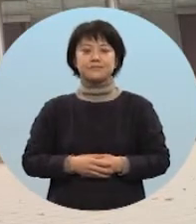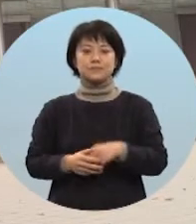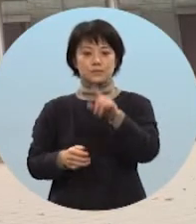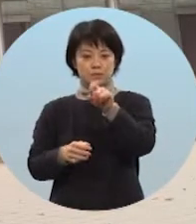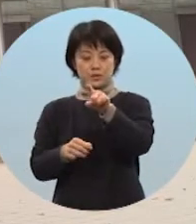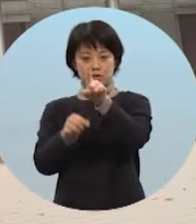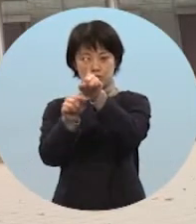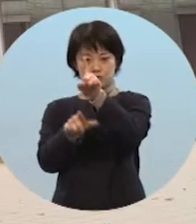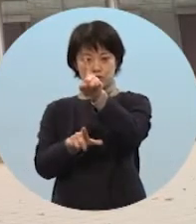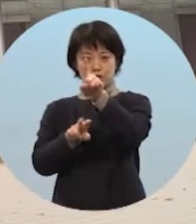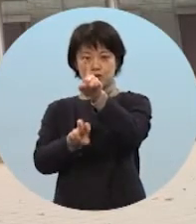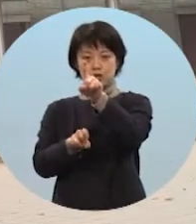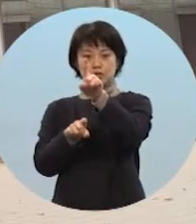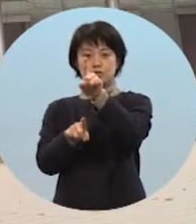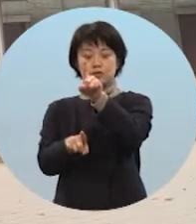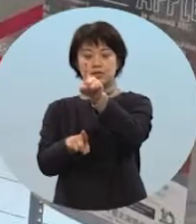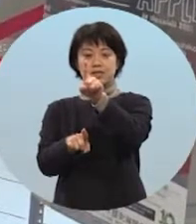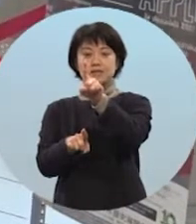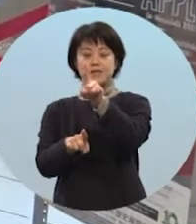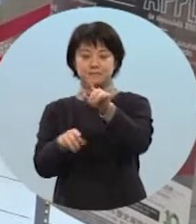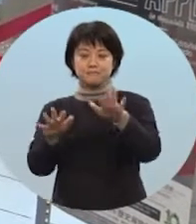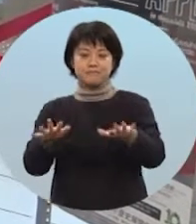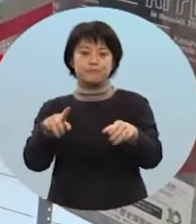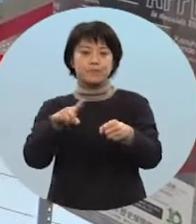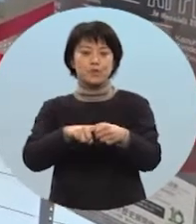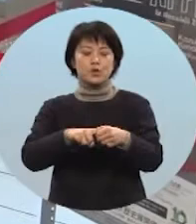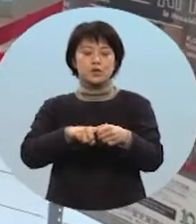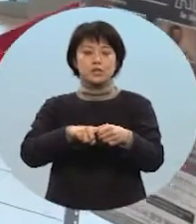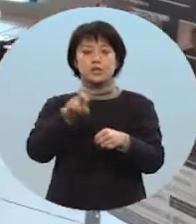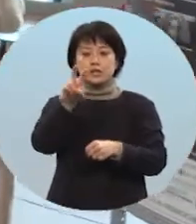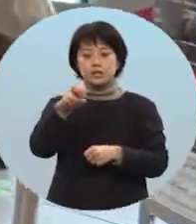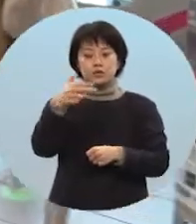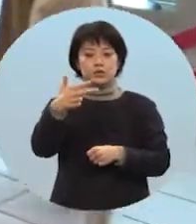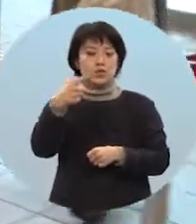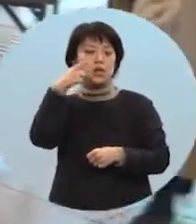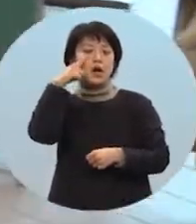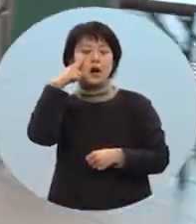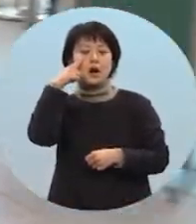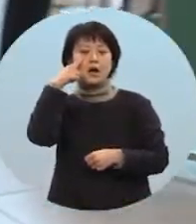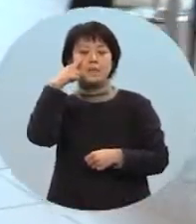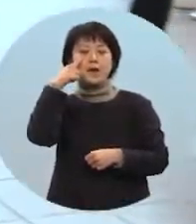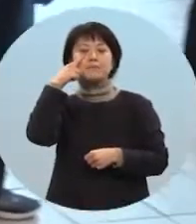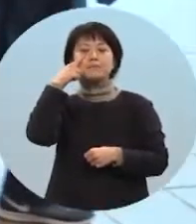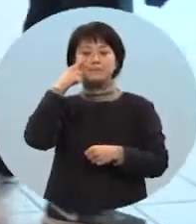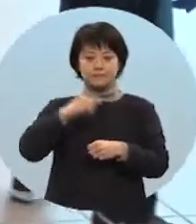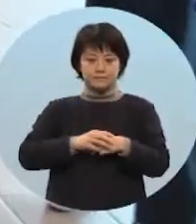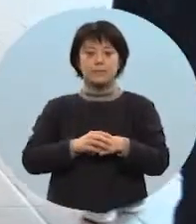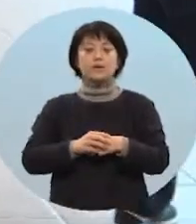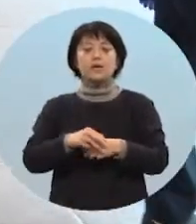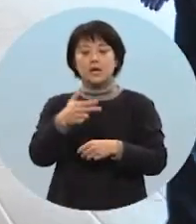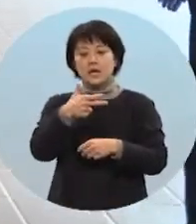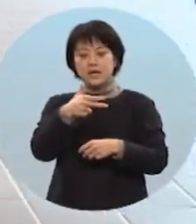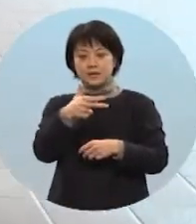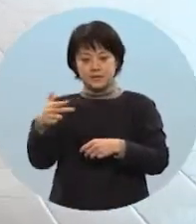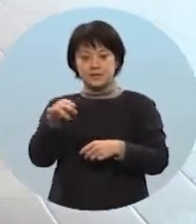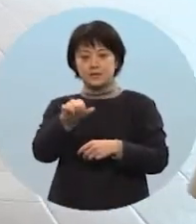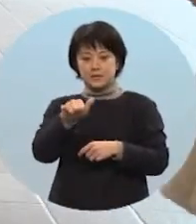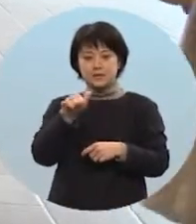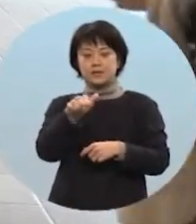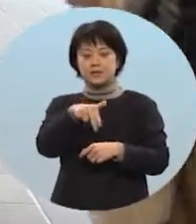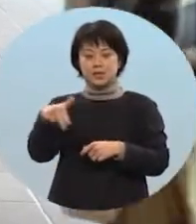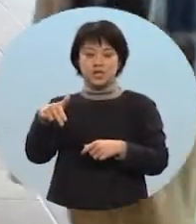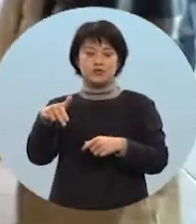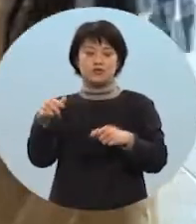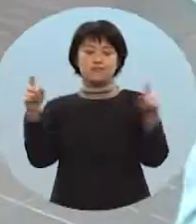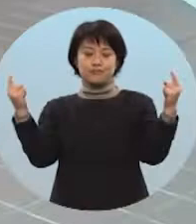11月21日今年で27回目を迎えた野々市市恒例のジャズイベントビッグアップルイン